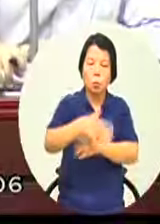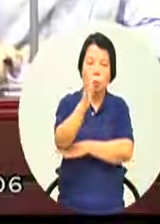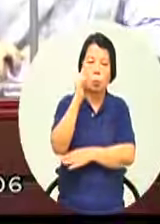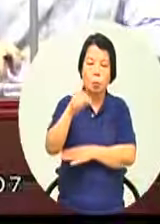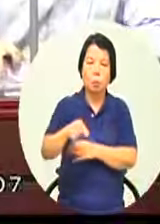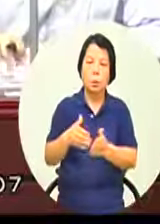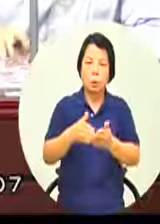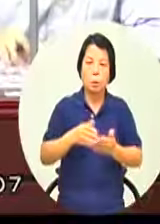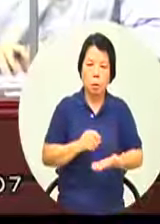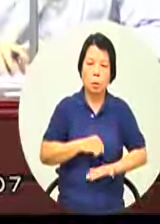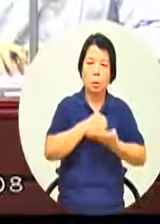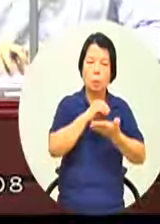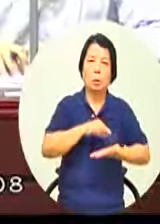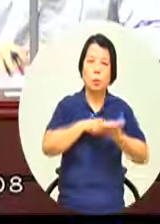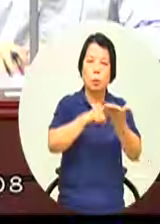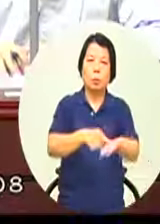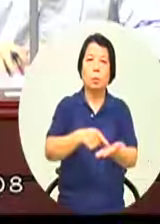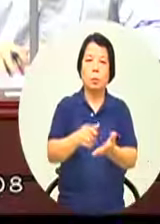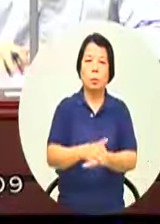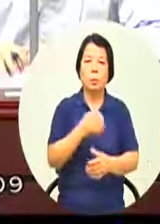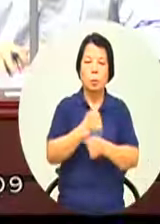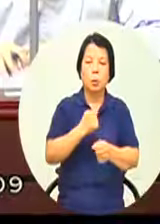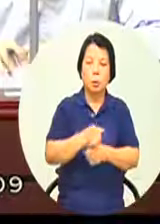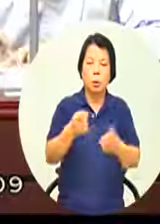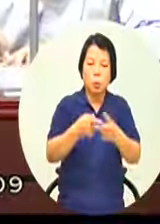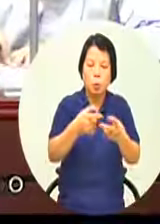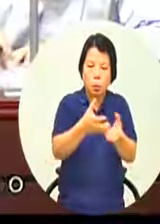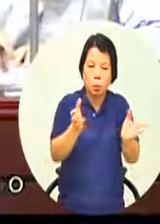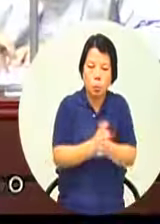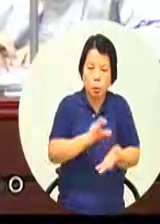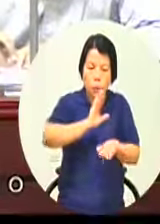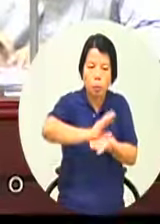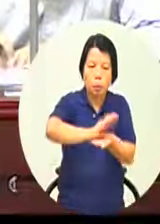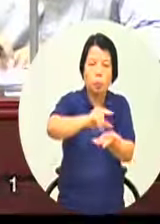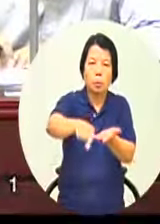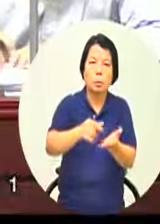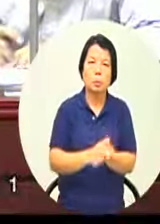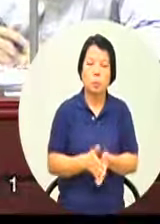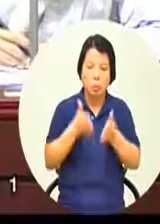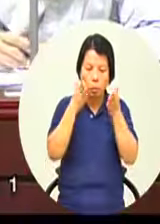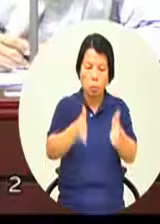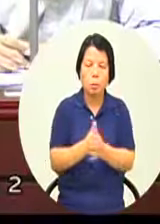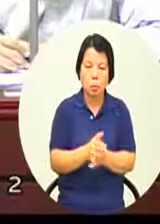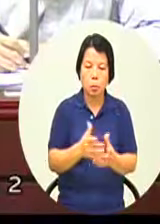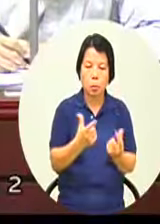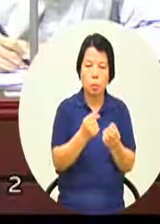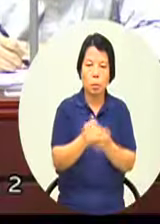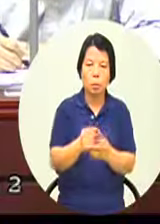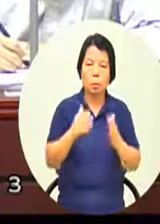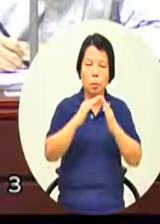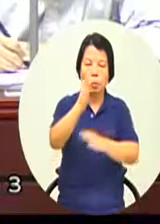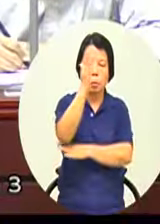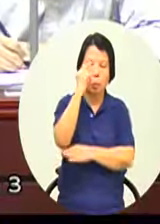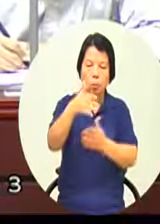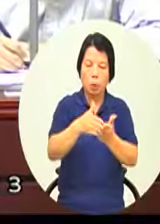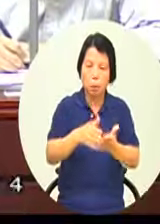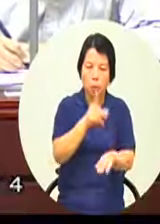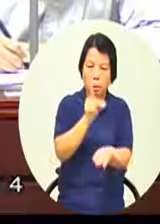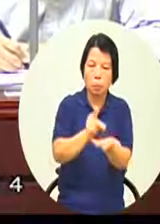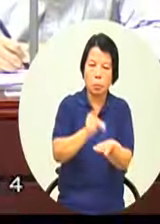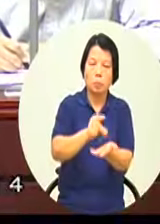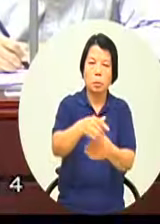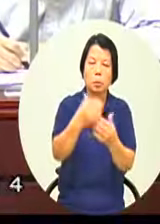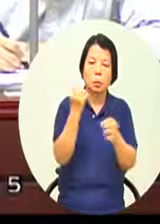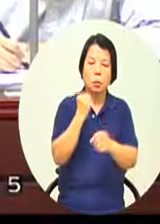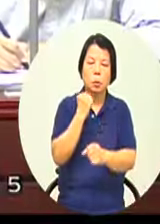要提出这个做一小部分的停车等等，那这个部分要目的事业主管机关来停出，然后我们会做一